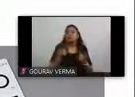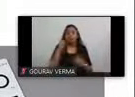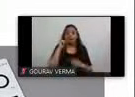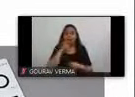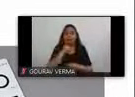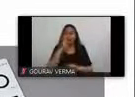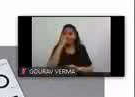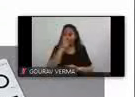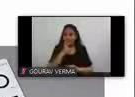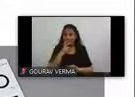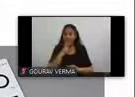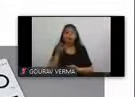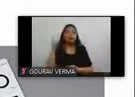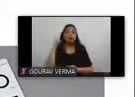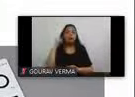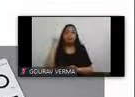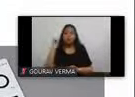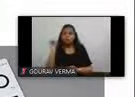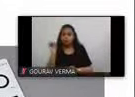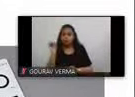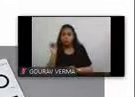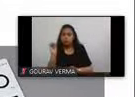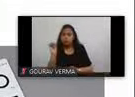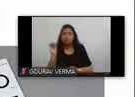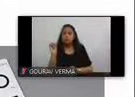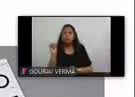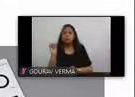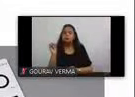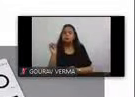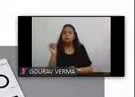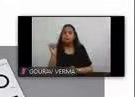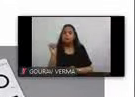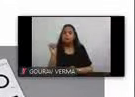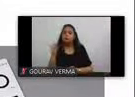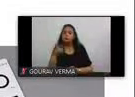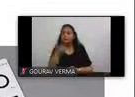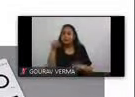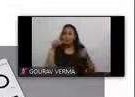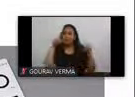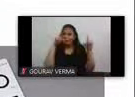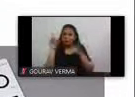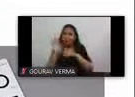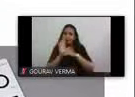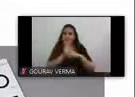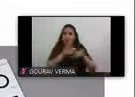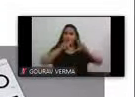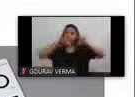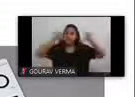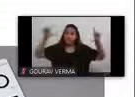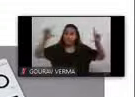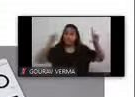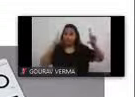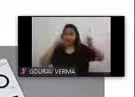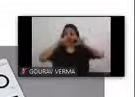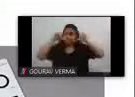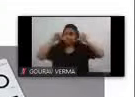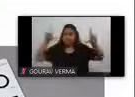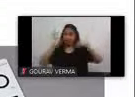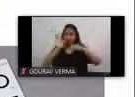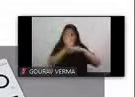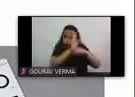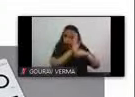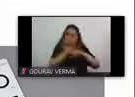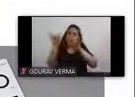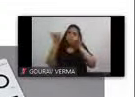तो कैसे बच्चा बताएगा? We can show these big charts and the small symbols and ask the child